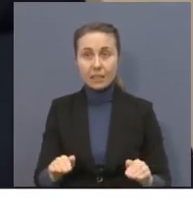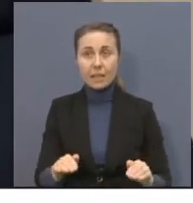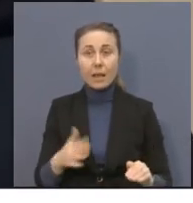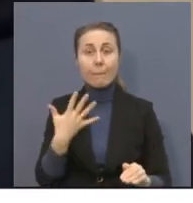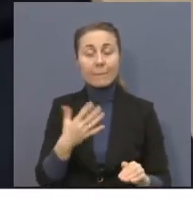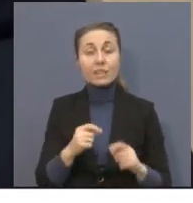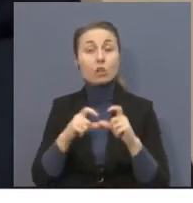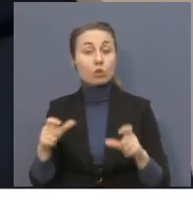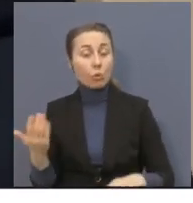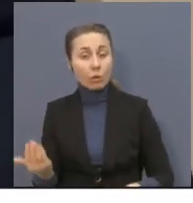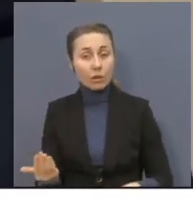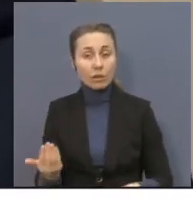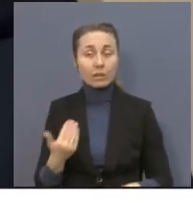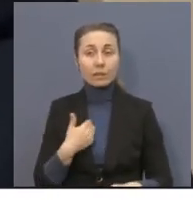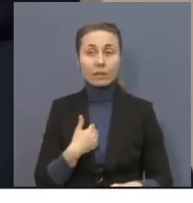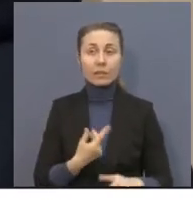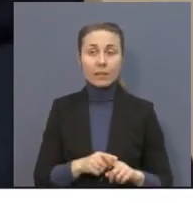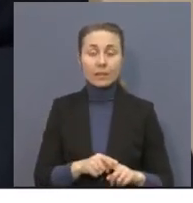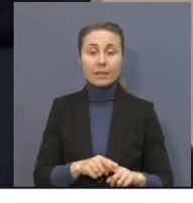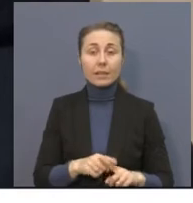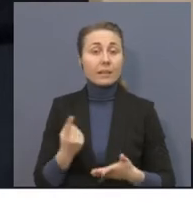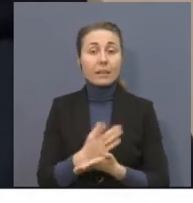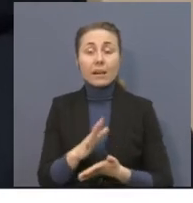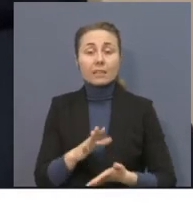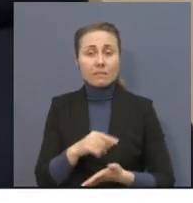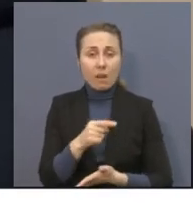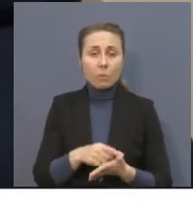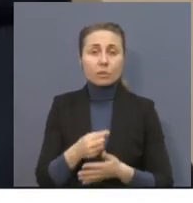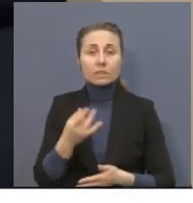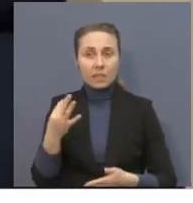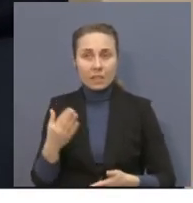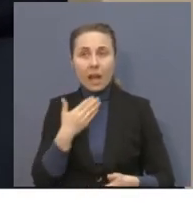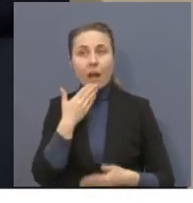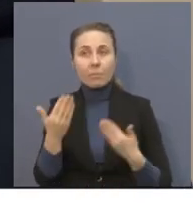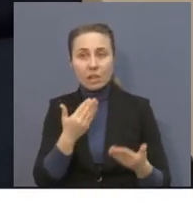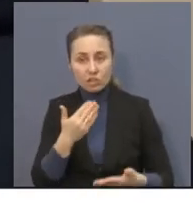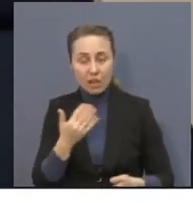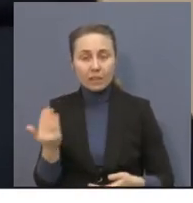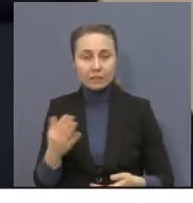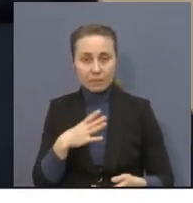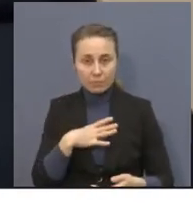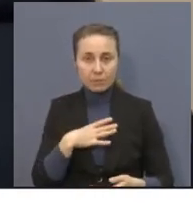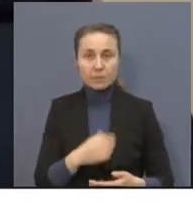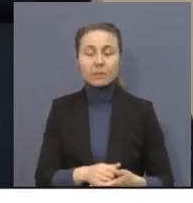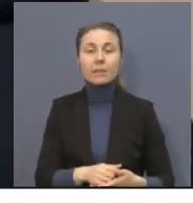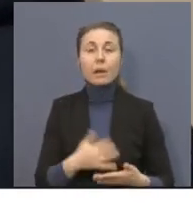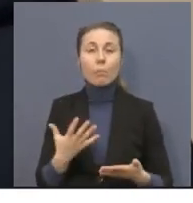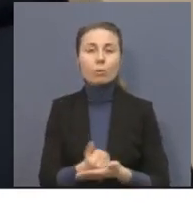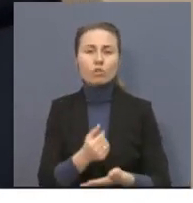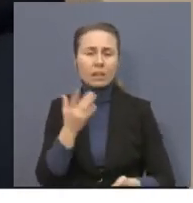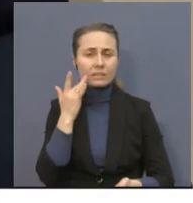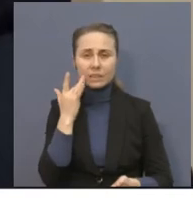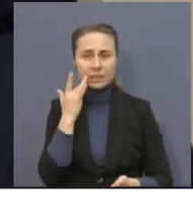пятерых школьников, мы не раз по каким-то вопросам обращались к ней и получали